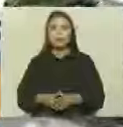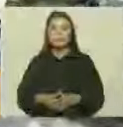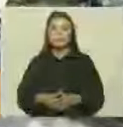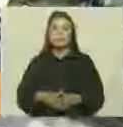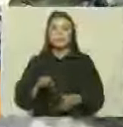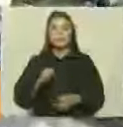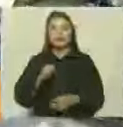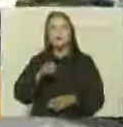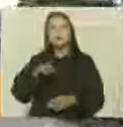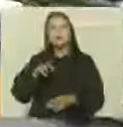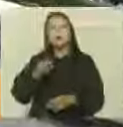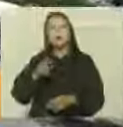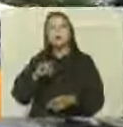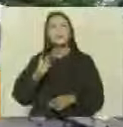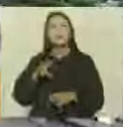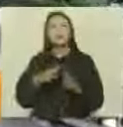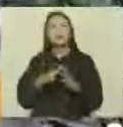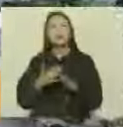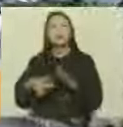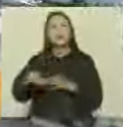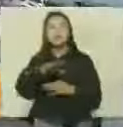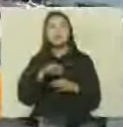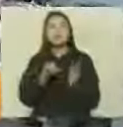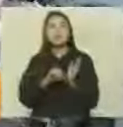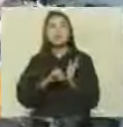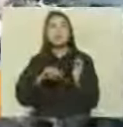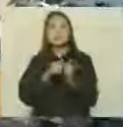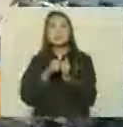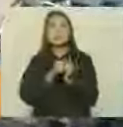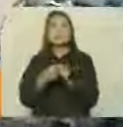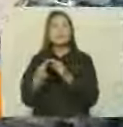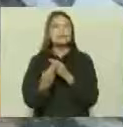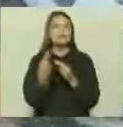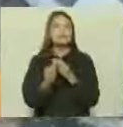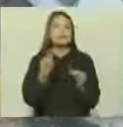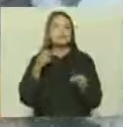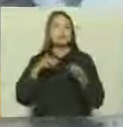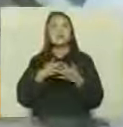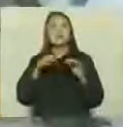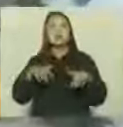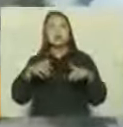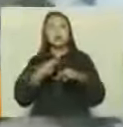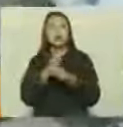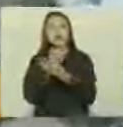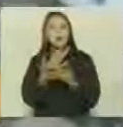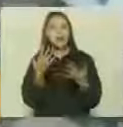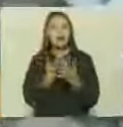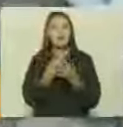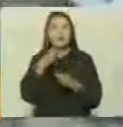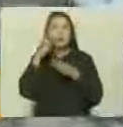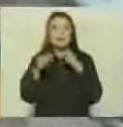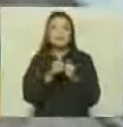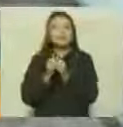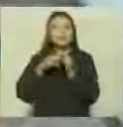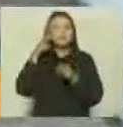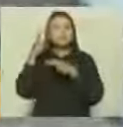Атам екен ауылының тұрғыны бір өзі 60 ит ұстап, 60 көршісінің мазасын алып отыр. Өзінің үйін қаңғыбас иттердің ортасына айналдырған әйелдің үстінен көршілері